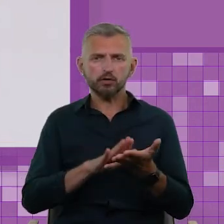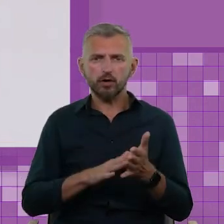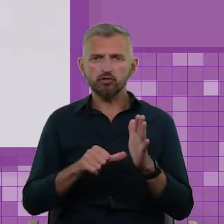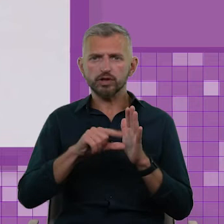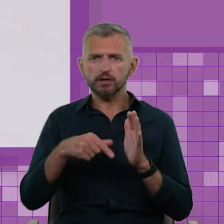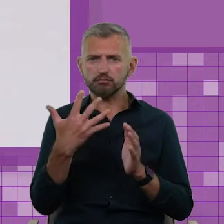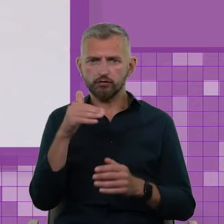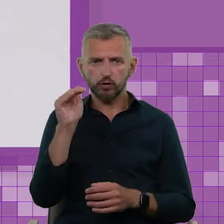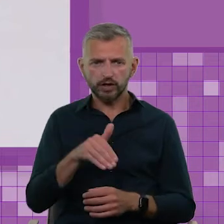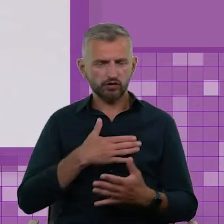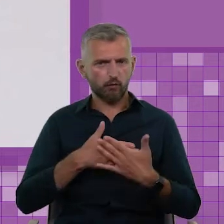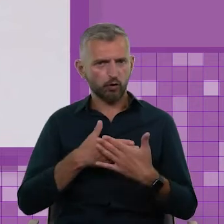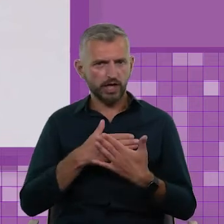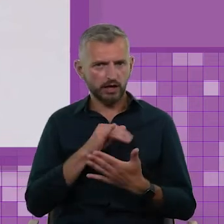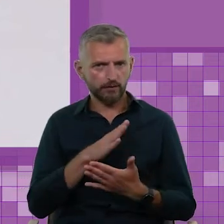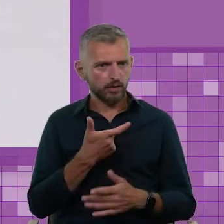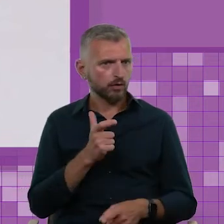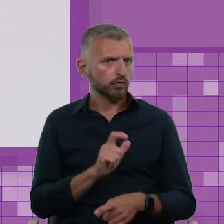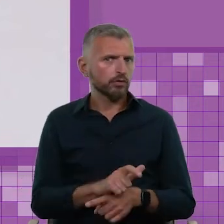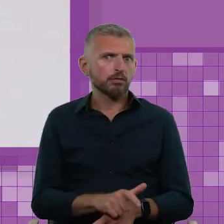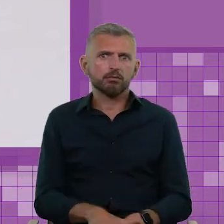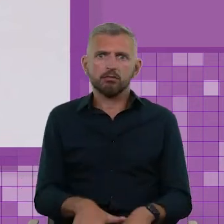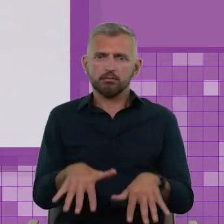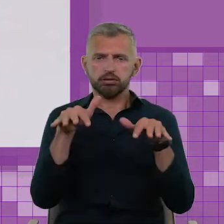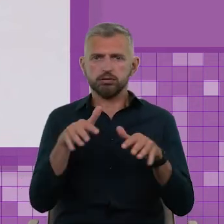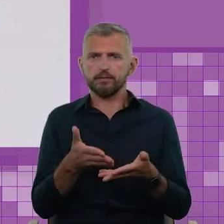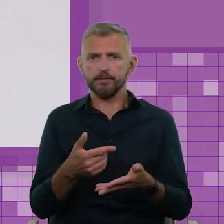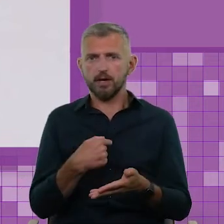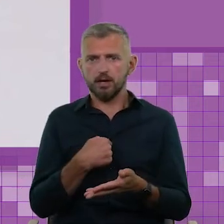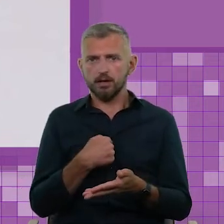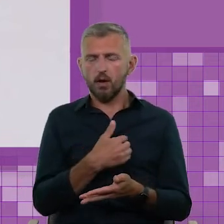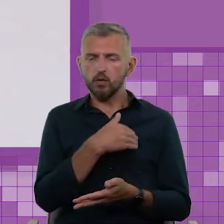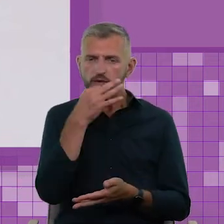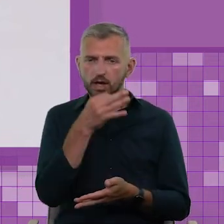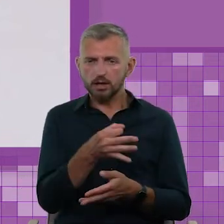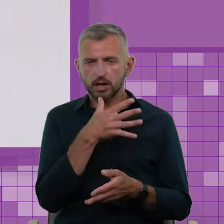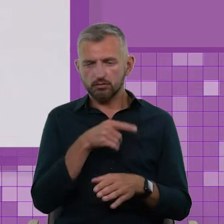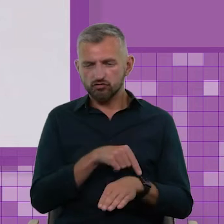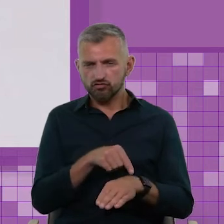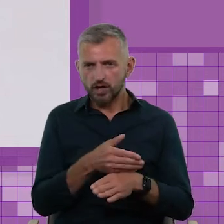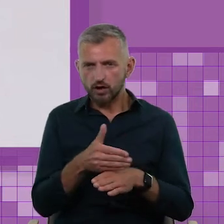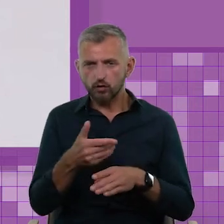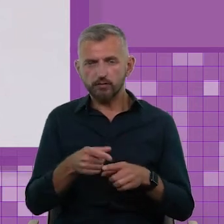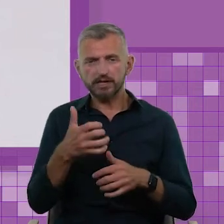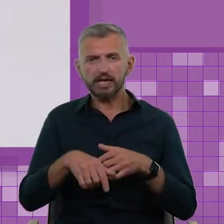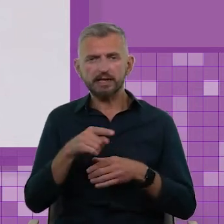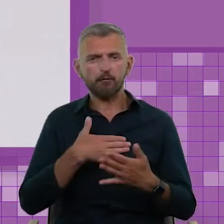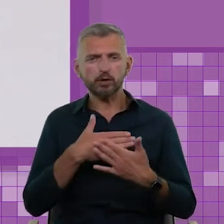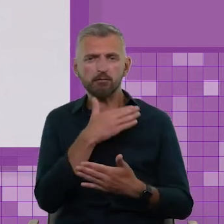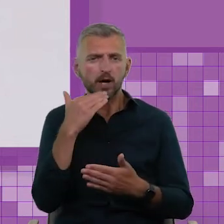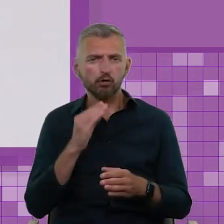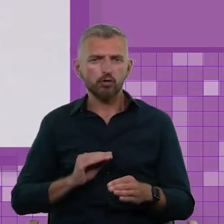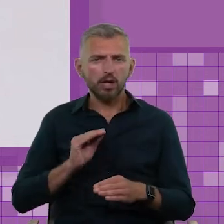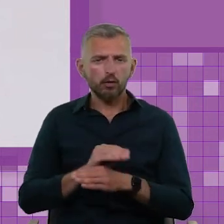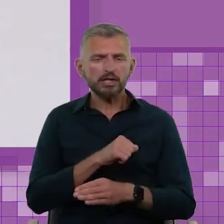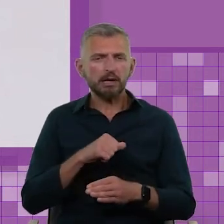6,5 тисяч волонтерів. Це дуже велика кількість. І ще я хочу сказати, з часом серед цих волонтерів дуже багато додалося